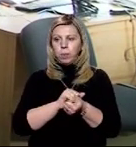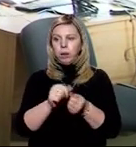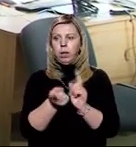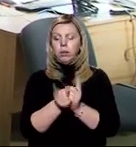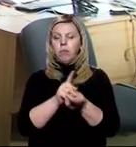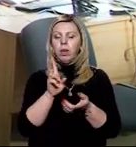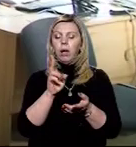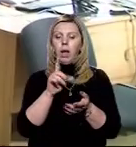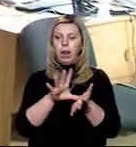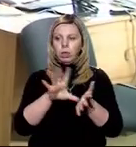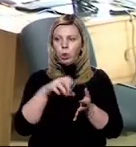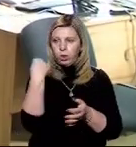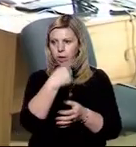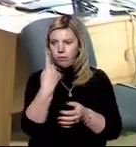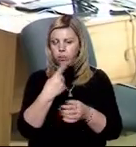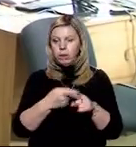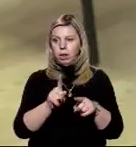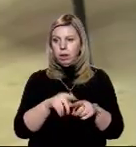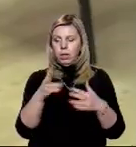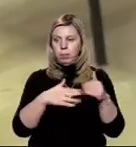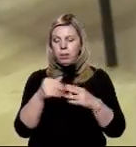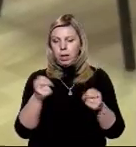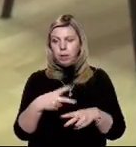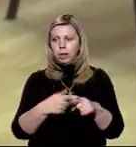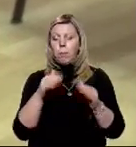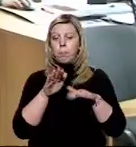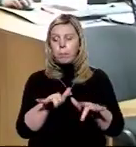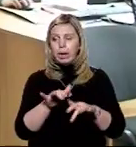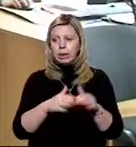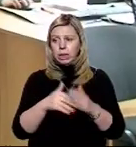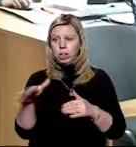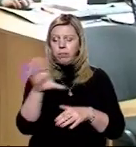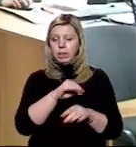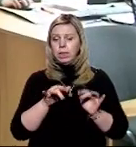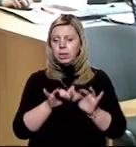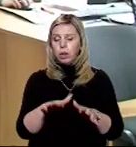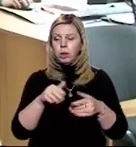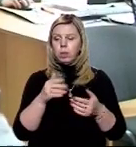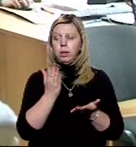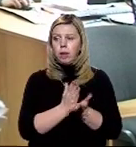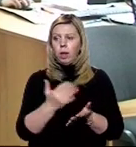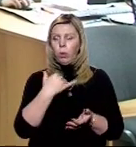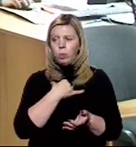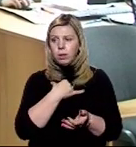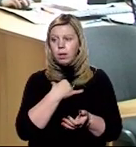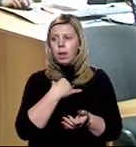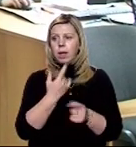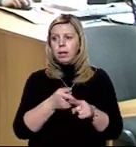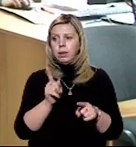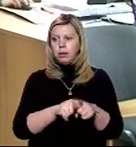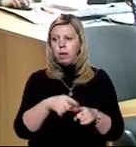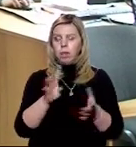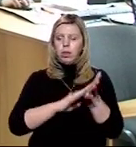в електронний вид, аби, говорять спеціалісти, в цифру. Практично всі діючі справи, які на сьогоднішній день є, це